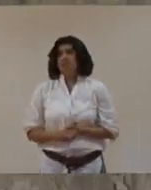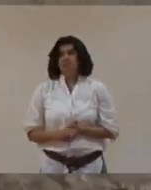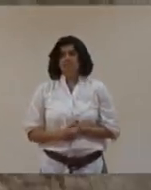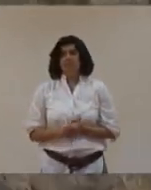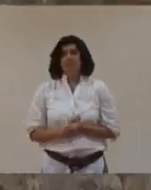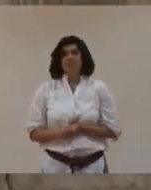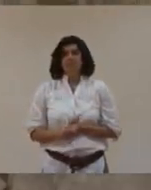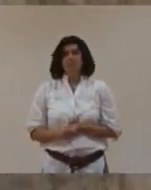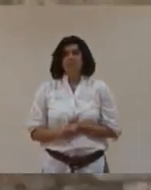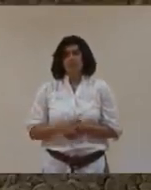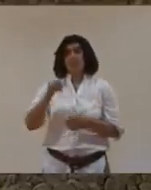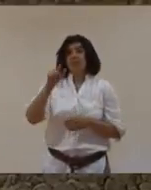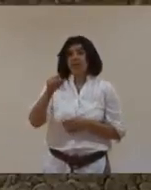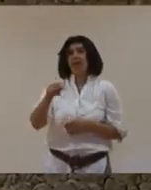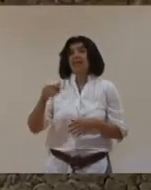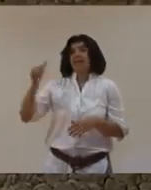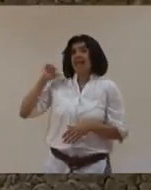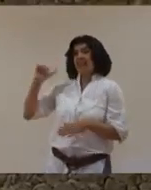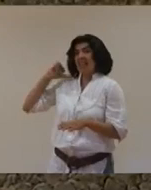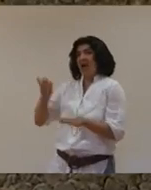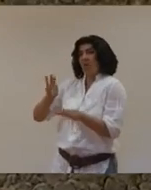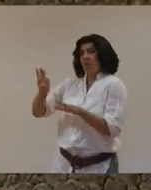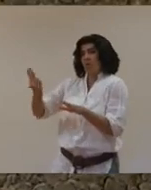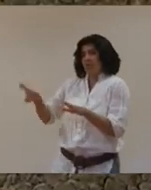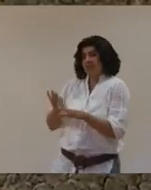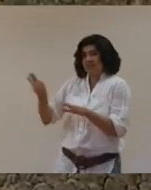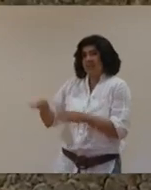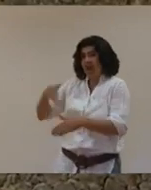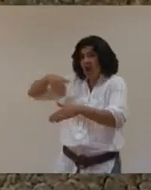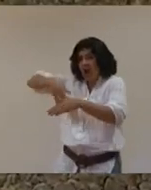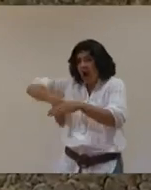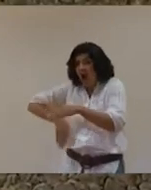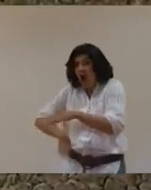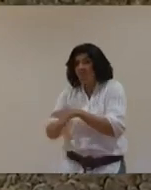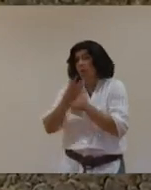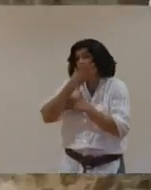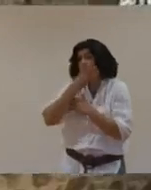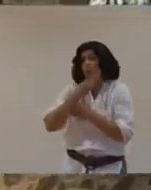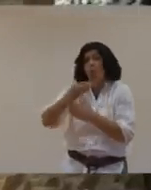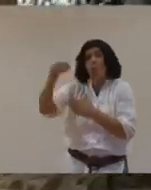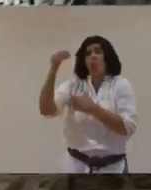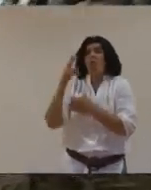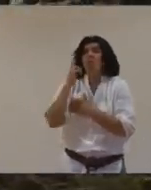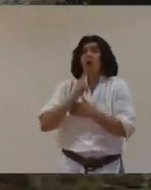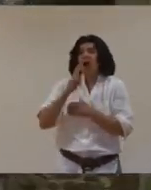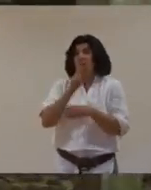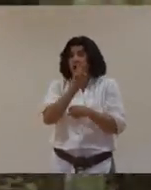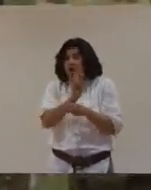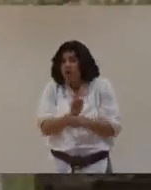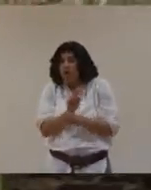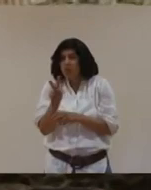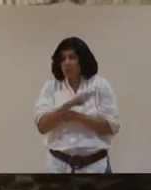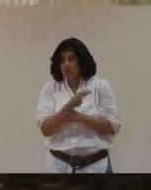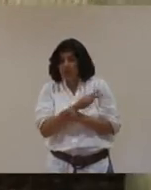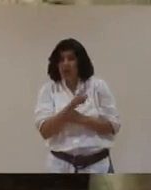reconnaissable par la gueule de l'ancien four à pain. L'office ou arrière-cuisine est aujourd'hui l'unique accès à la cave du château. Très joli cave voûté